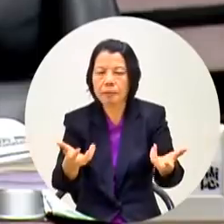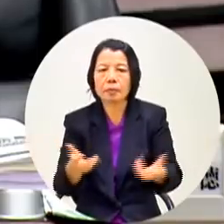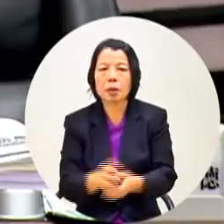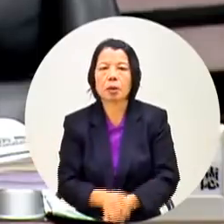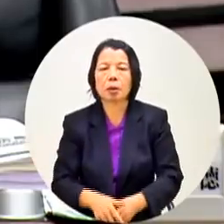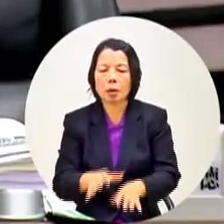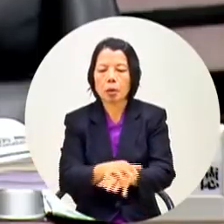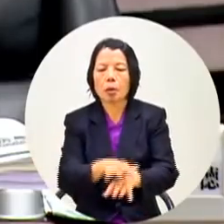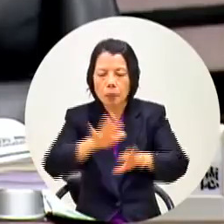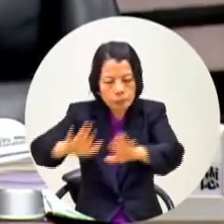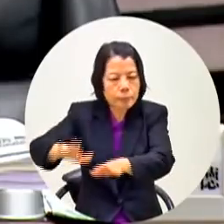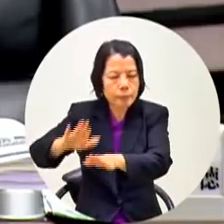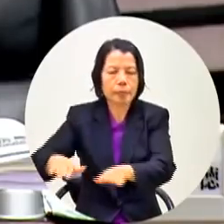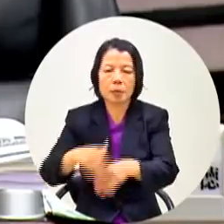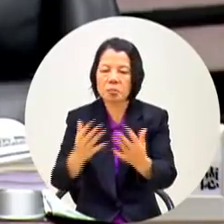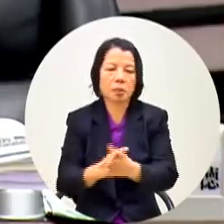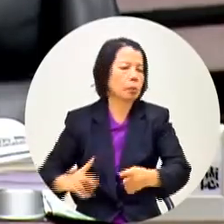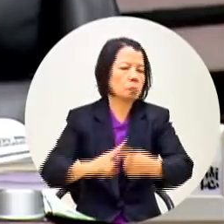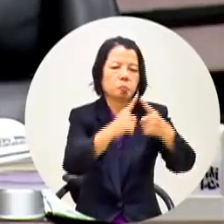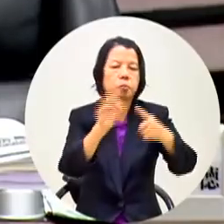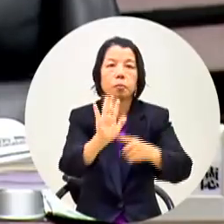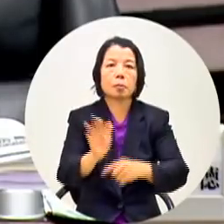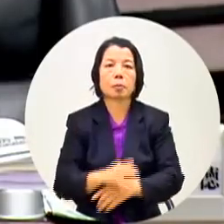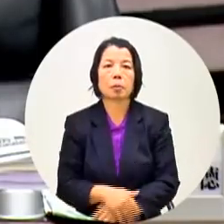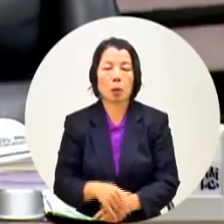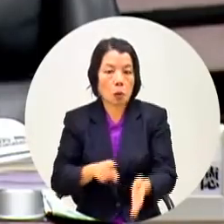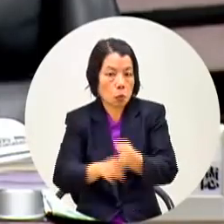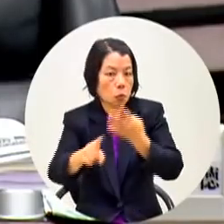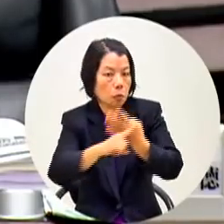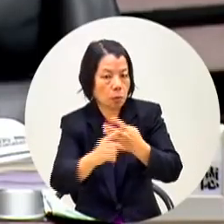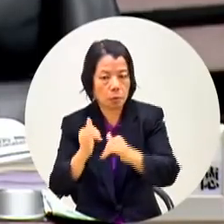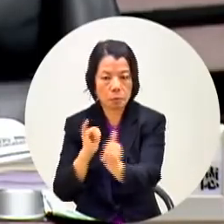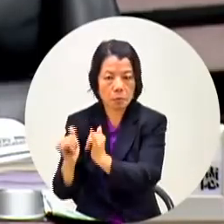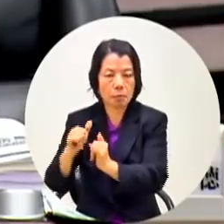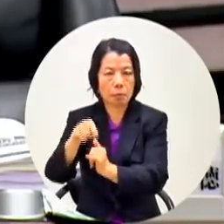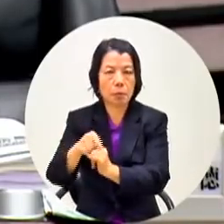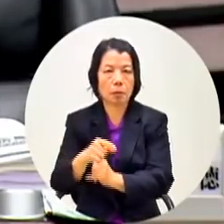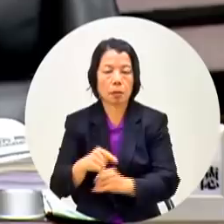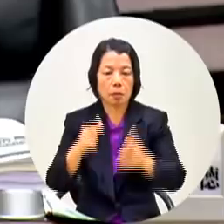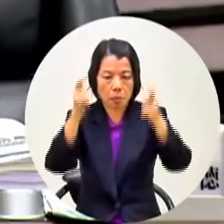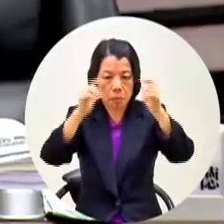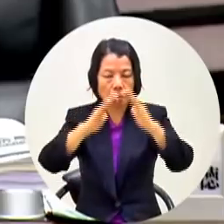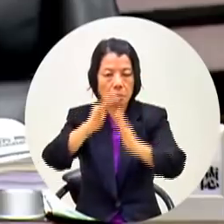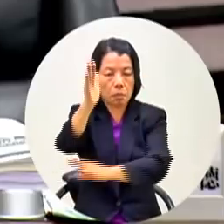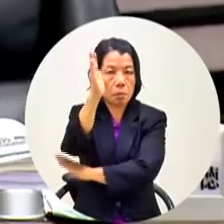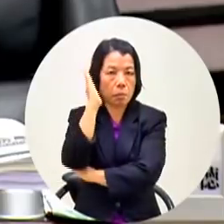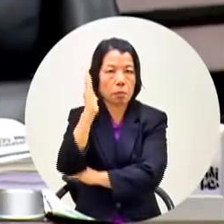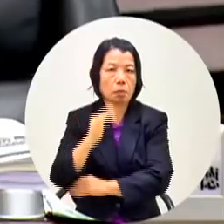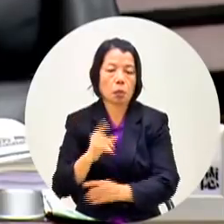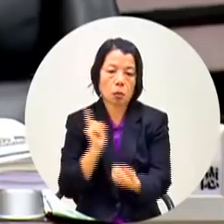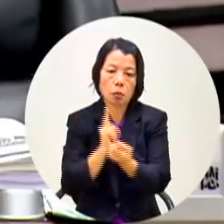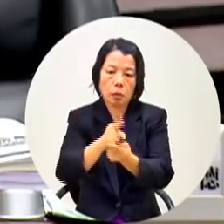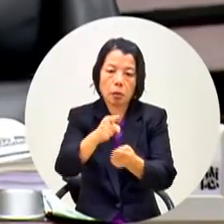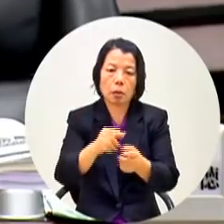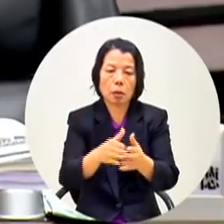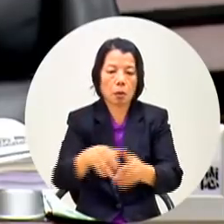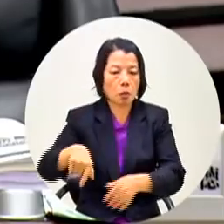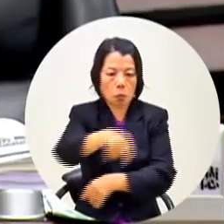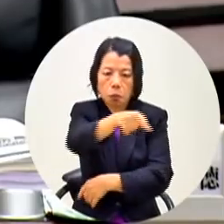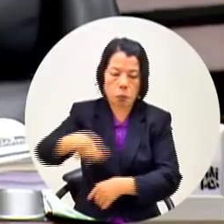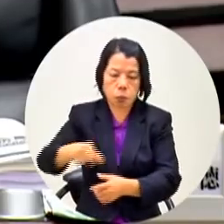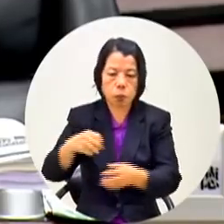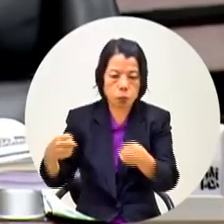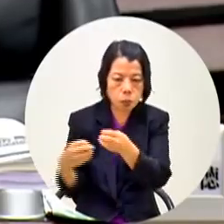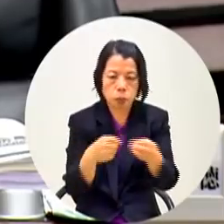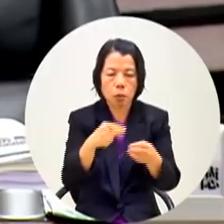没关系。把市民的意见，至少市政府目前我相信的这个平台讨论的平台还是开放的，哦，不